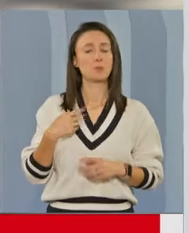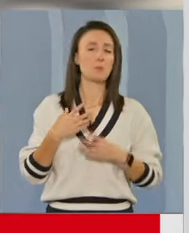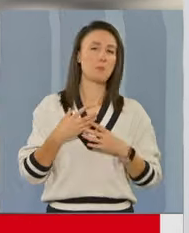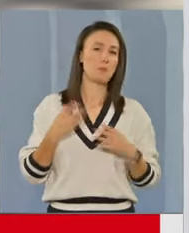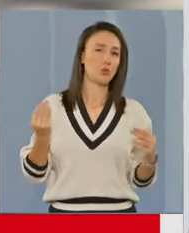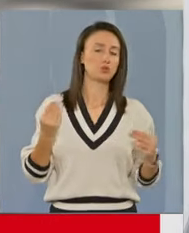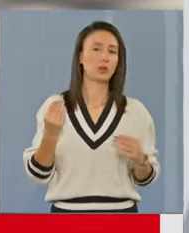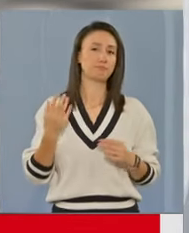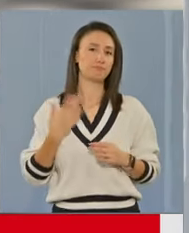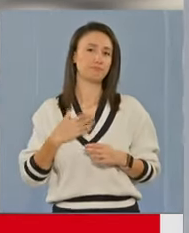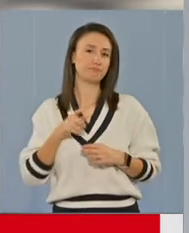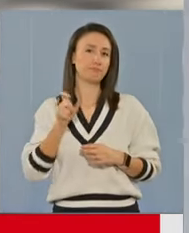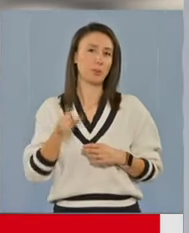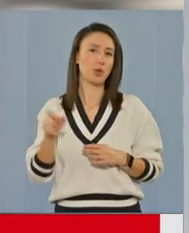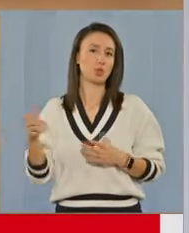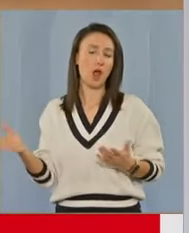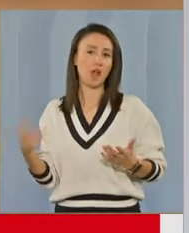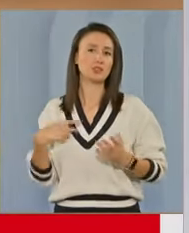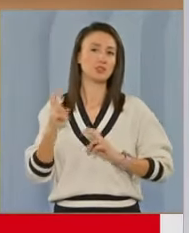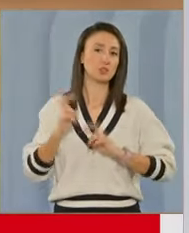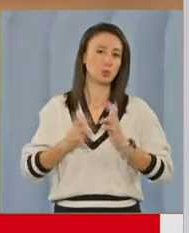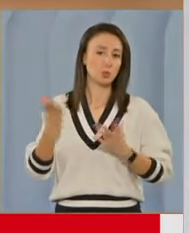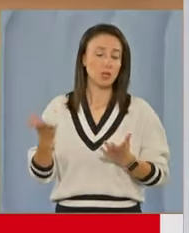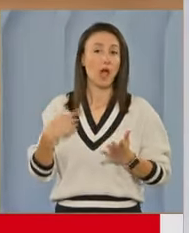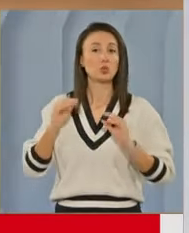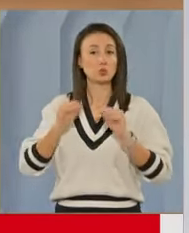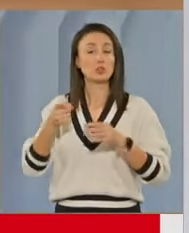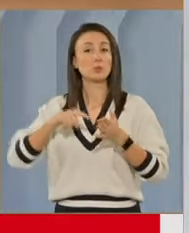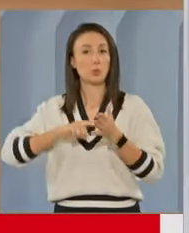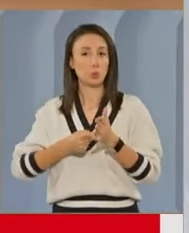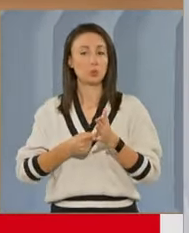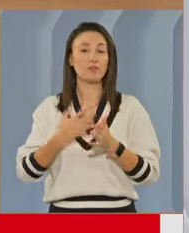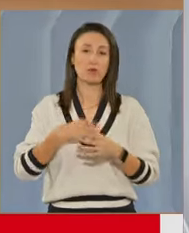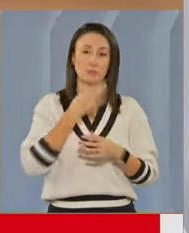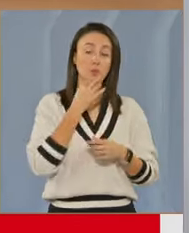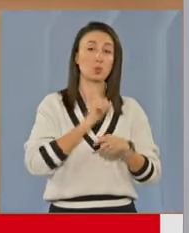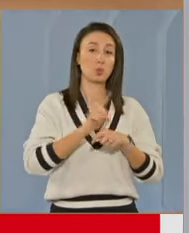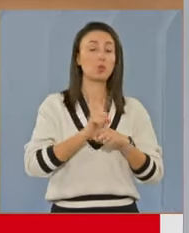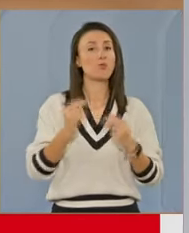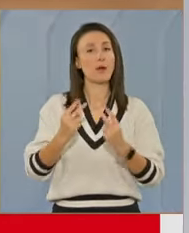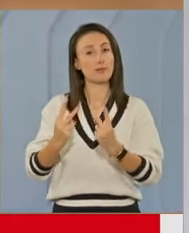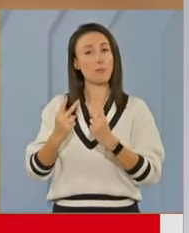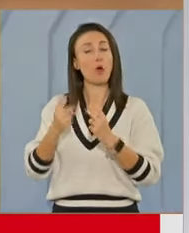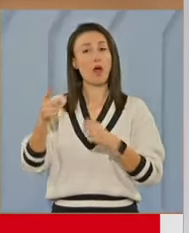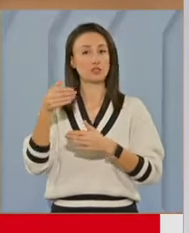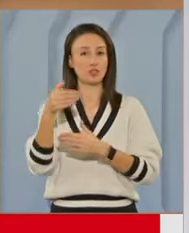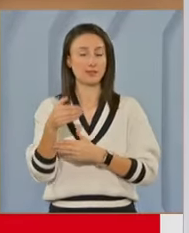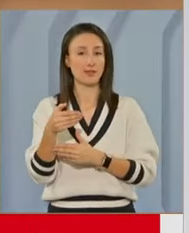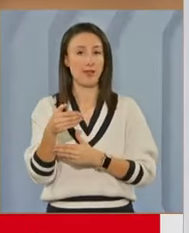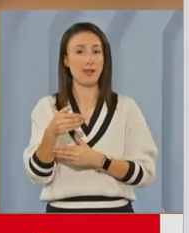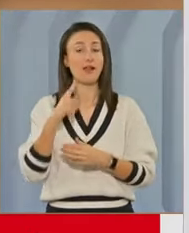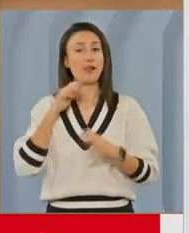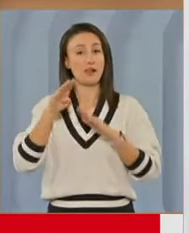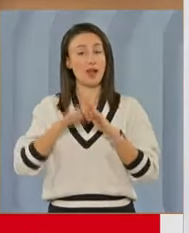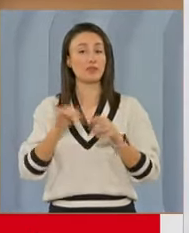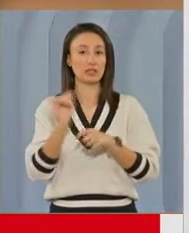au fost loc de personale sau instituționale și s a ajuns în acest punct vreau să mai vă spun un lucru care este extrem de relevant această agenție la